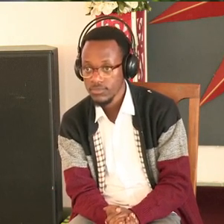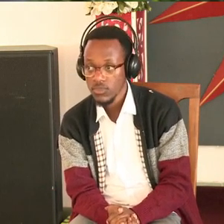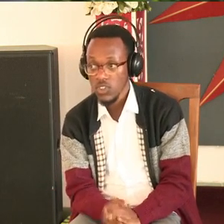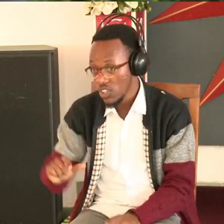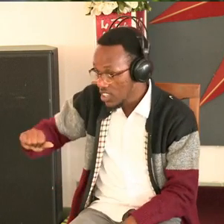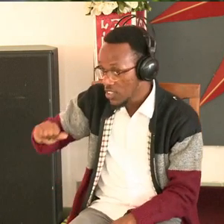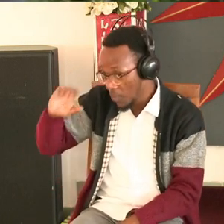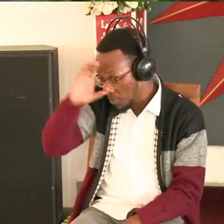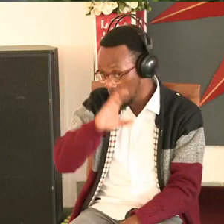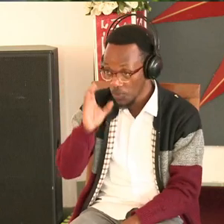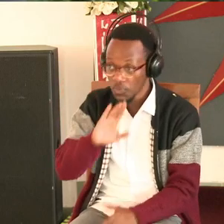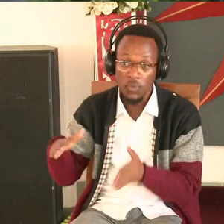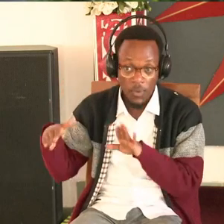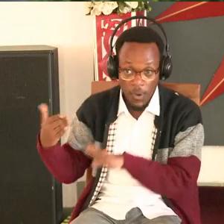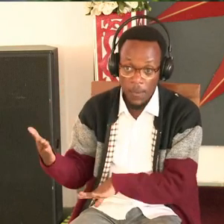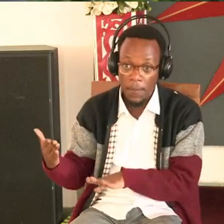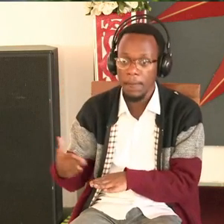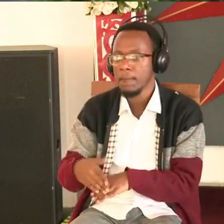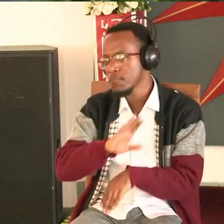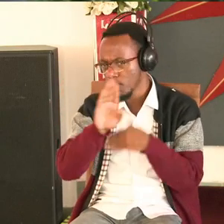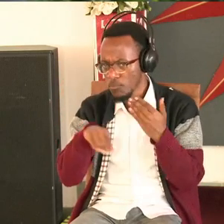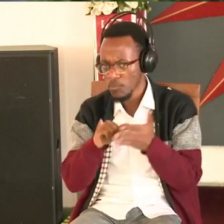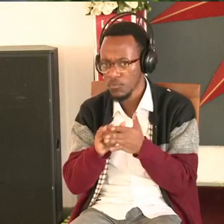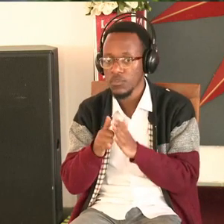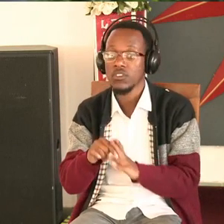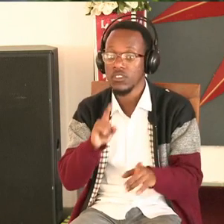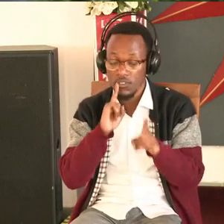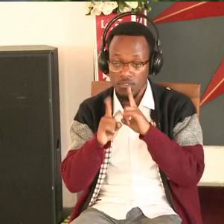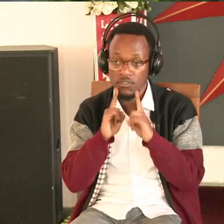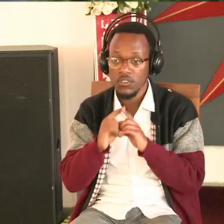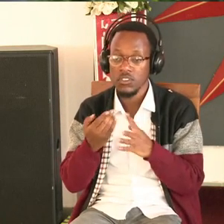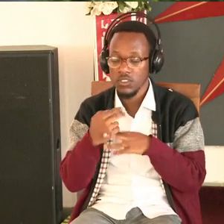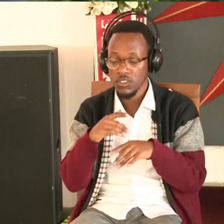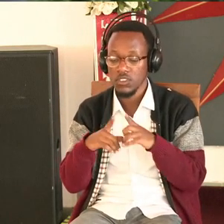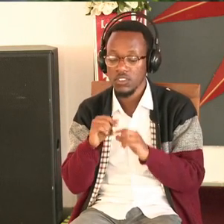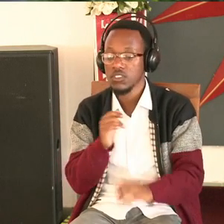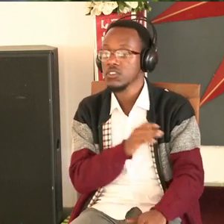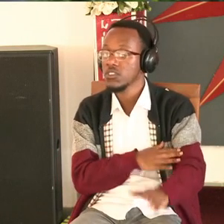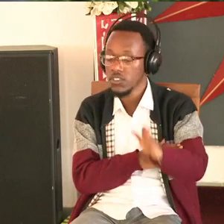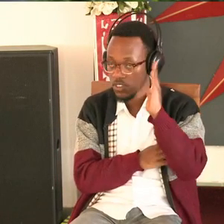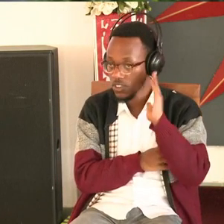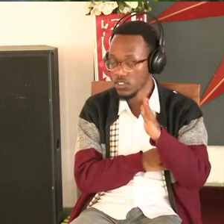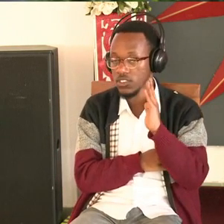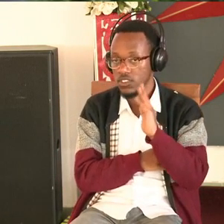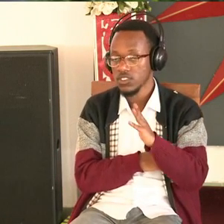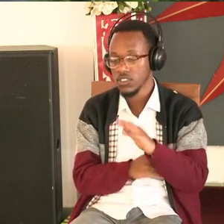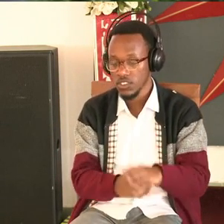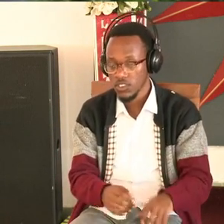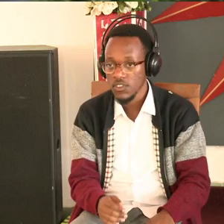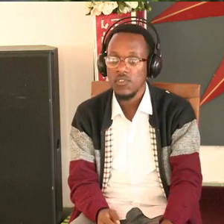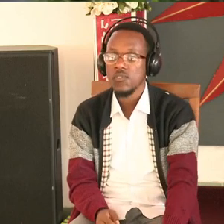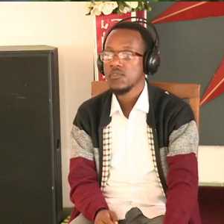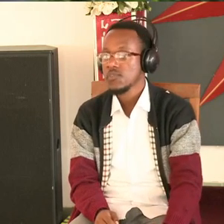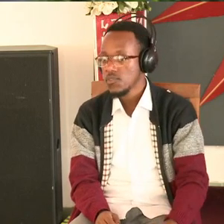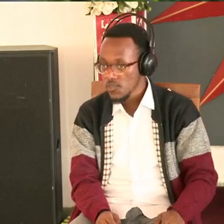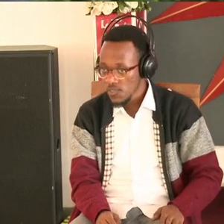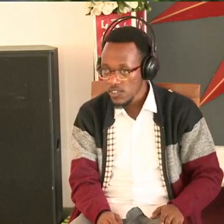urupfu rwose ibyavuzwe byose mu ijambo ry'Imana mu ijambo ry'Imana rya Bibiliya